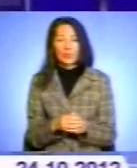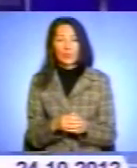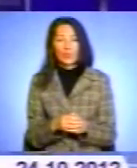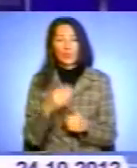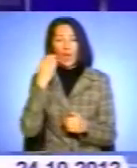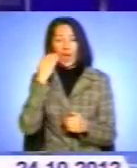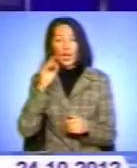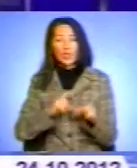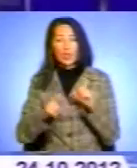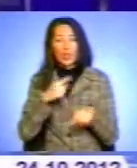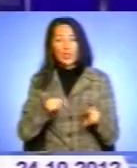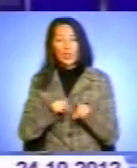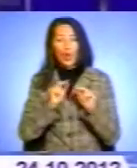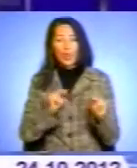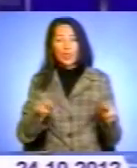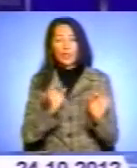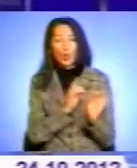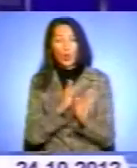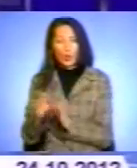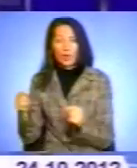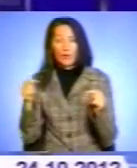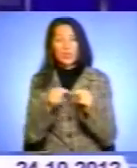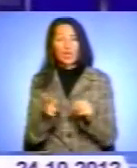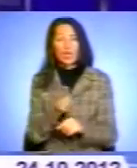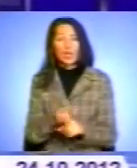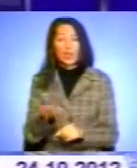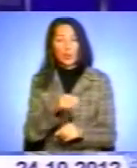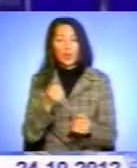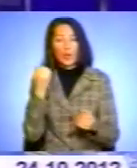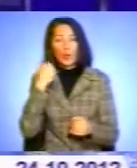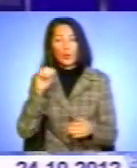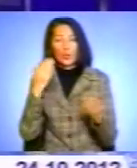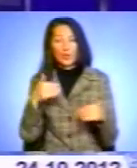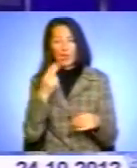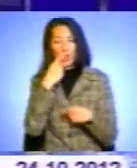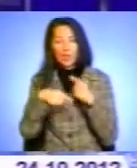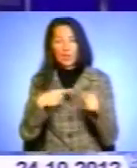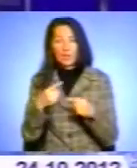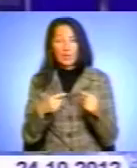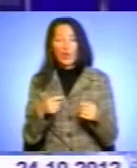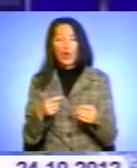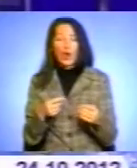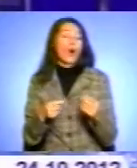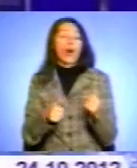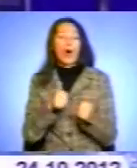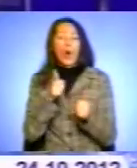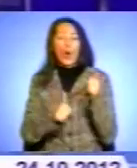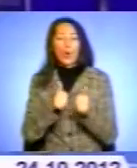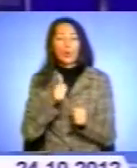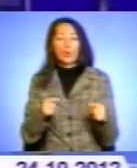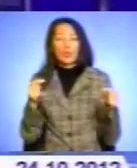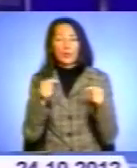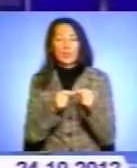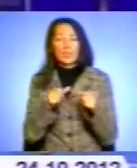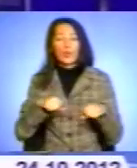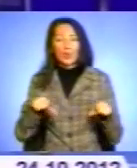Кращі студентські та учнівські гуртожитки визначили на Тернопільщині. Переможців уже традиційного огляду конкурсу визначив оргкомітет, створений у